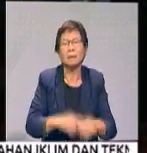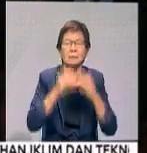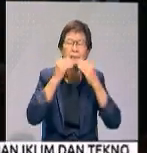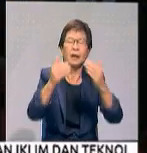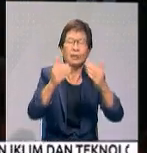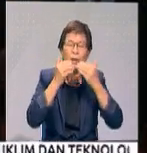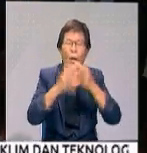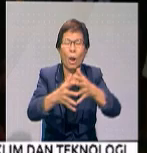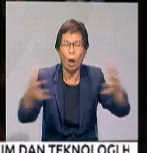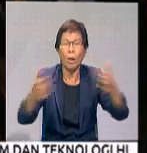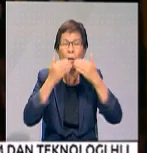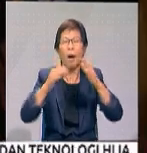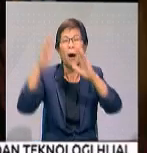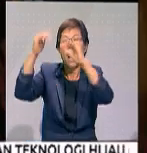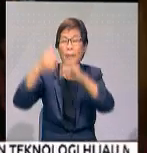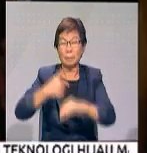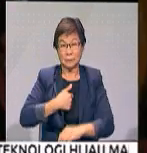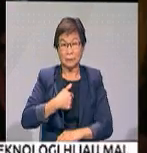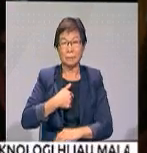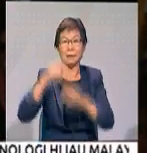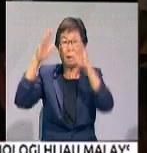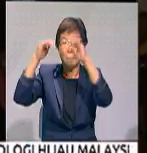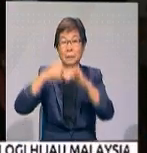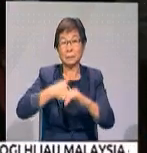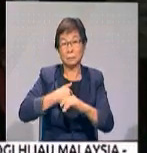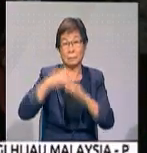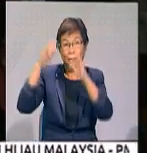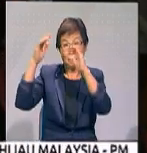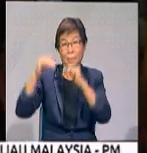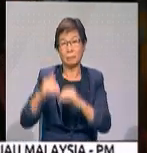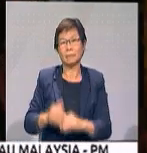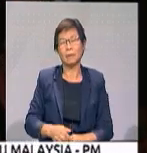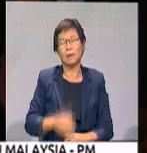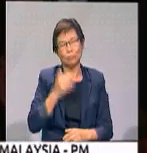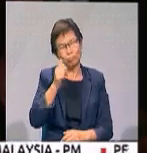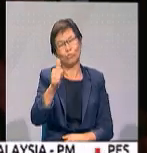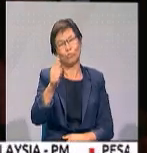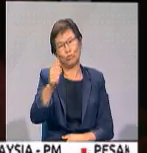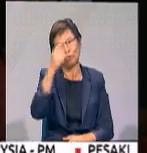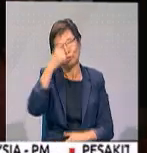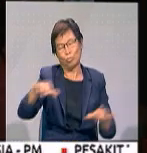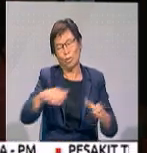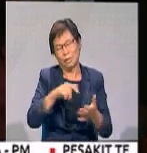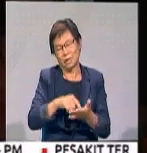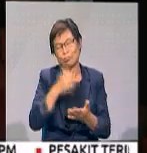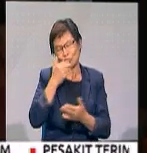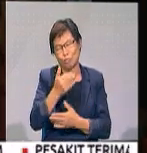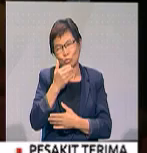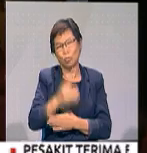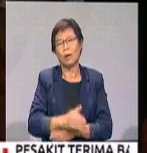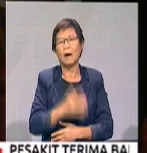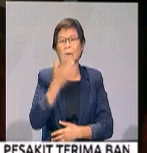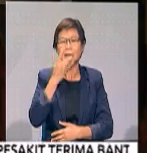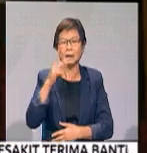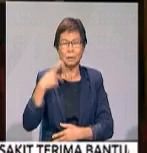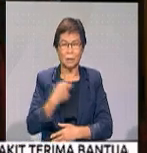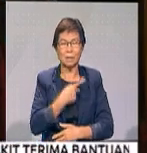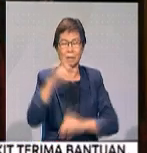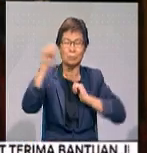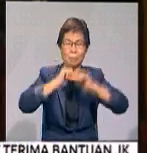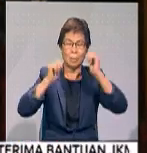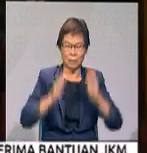Kalau harapan Nana, semoga yelah, baguslah untuk buat benda ni, kan, supaya nasib kita sebagai